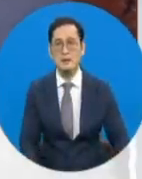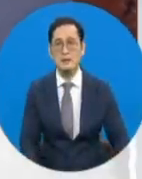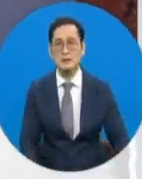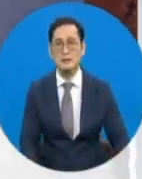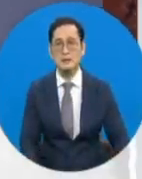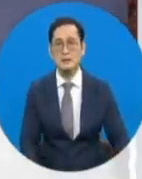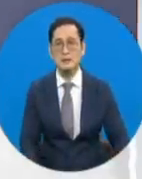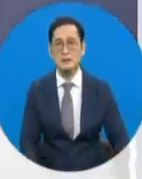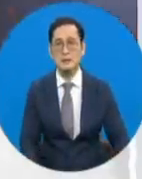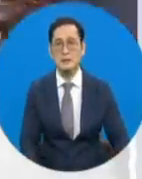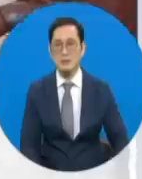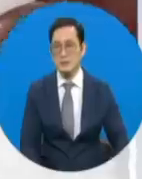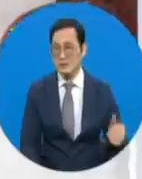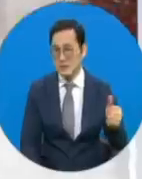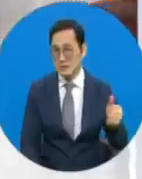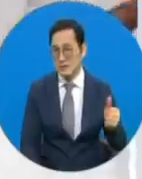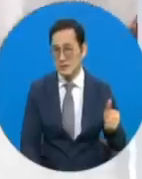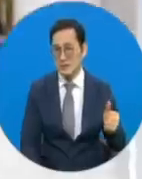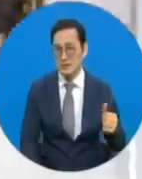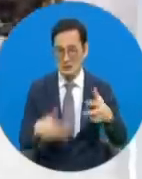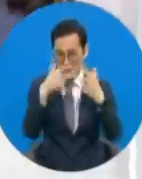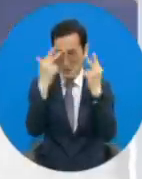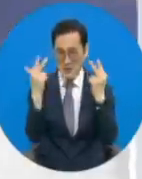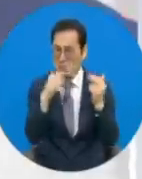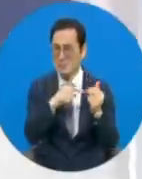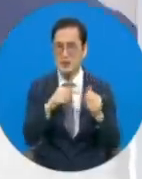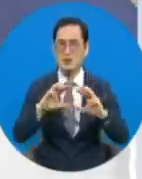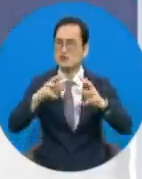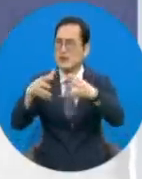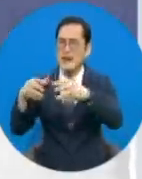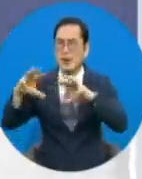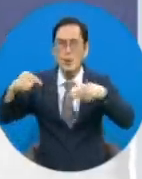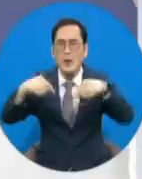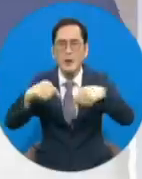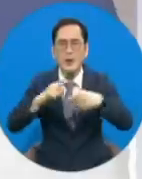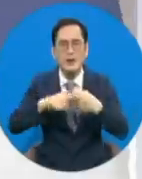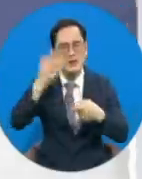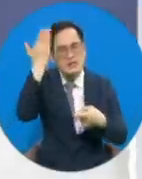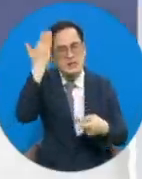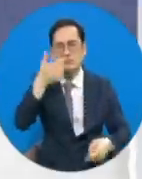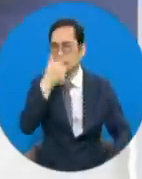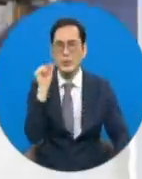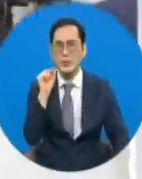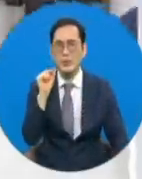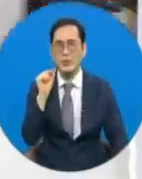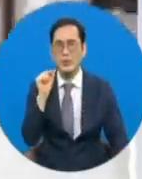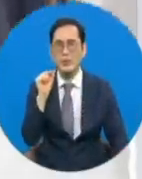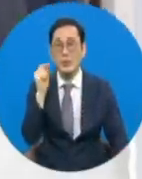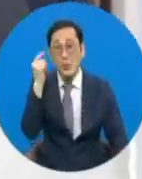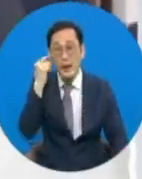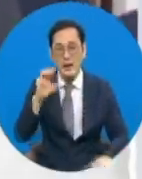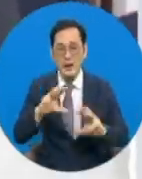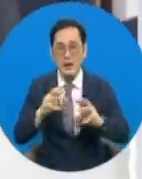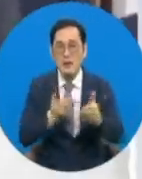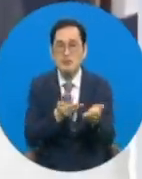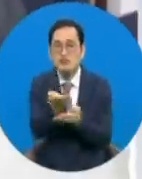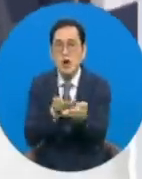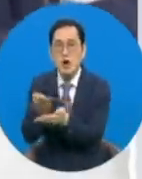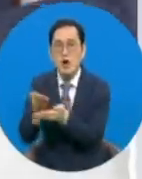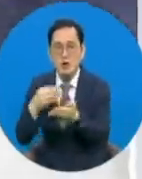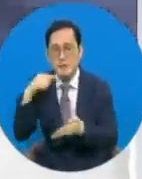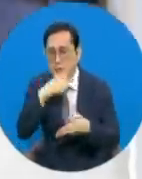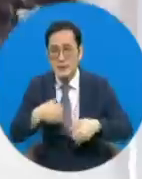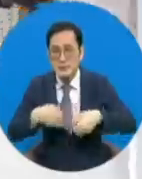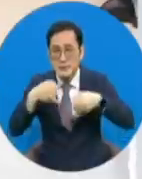대표가 약간 이제 국제적인 정세에 대해서 지식이 좀 부족한 것 같아요. 무역 적자와 관련해서 지금 무역 적자 난 거에